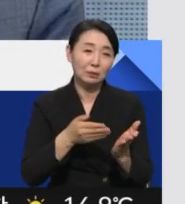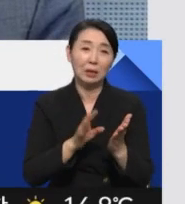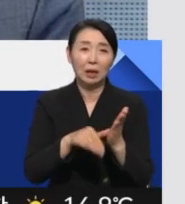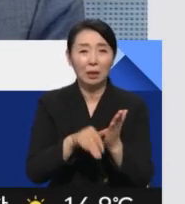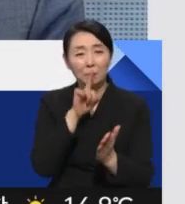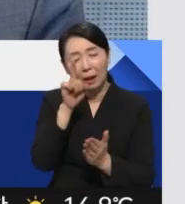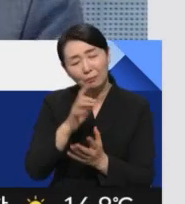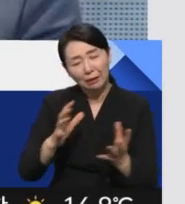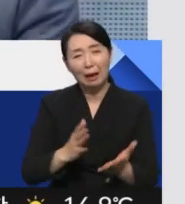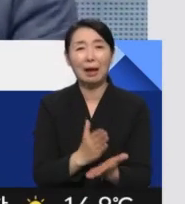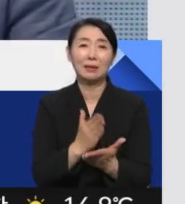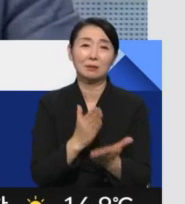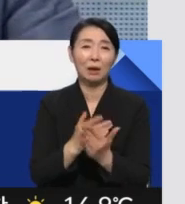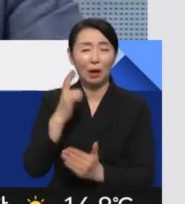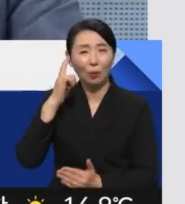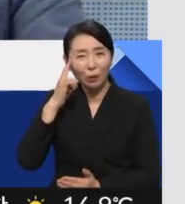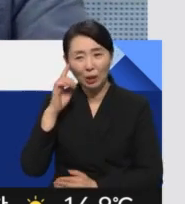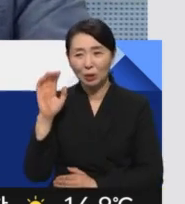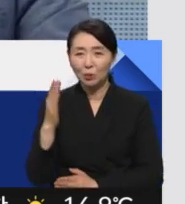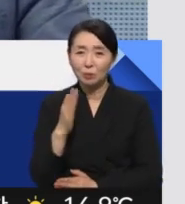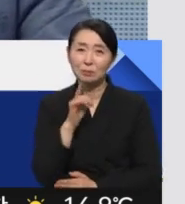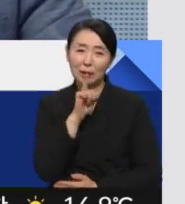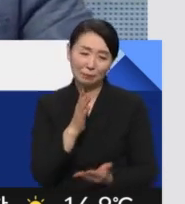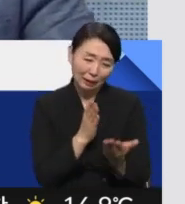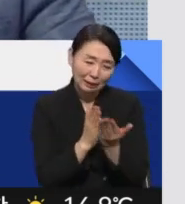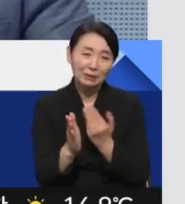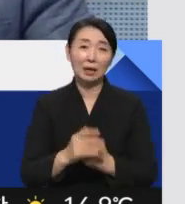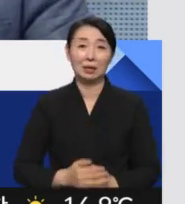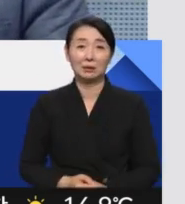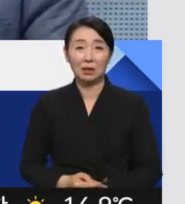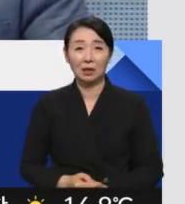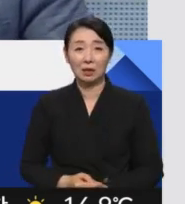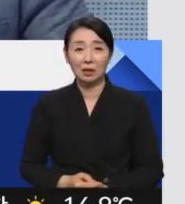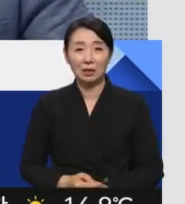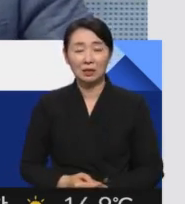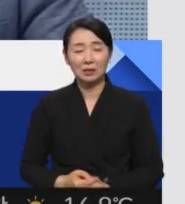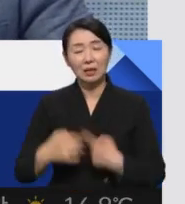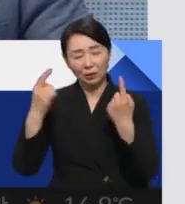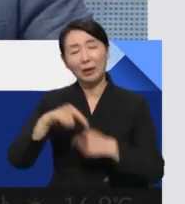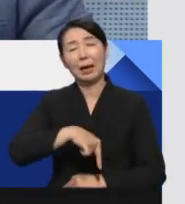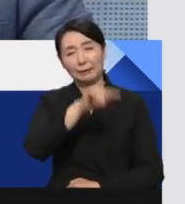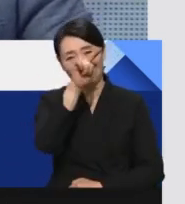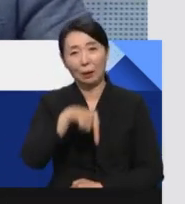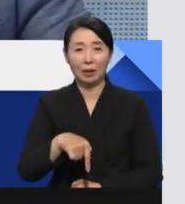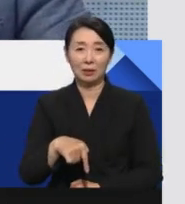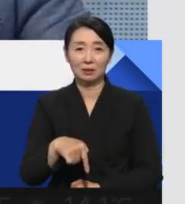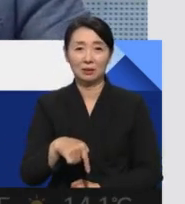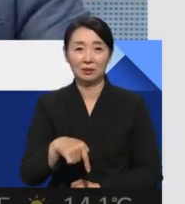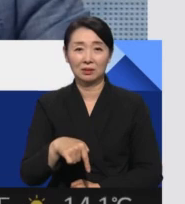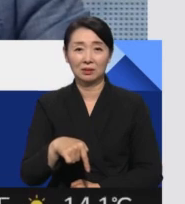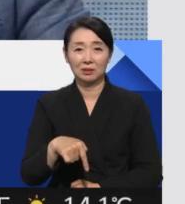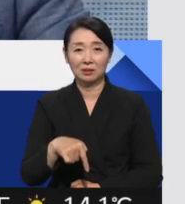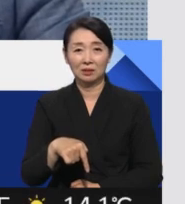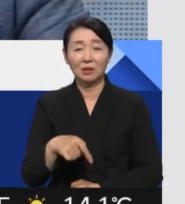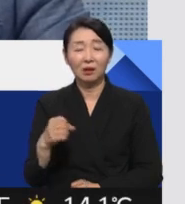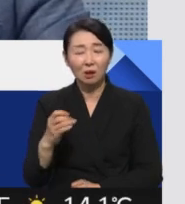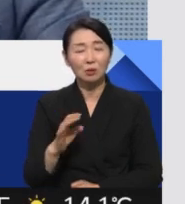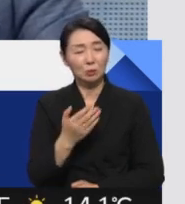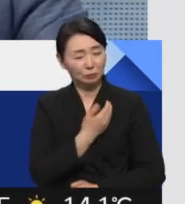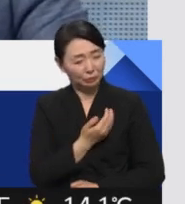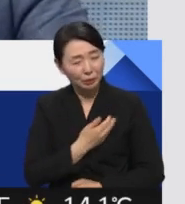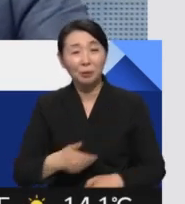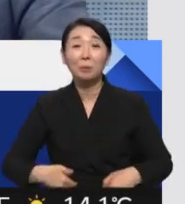이야기 요즘은 네. 또 맞지도 않는 이야기를 하시는 것 같아요. 산티아고 좀 갔다 오셔서 좀 수행을 더